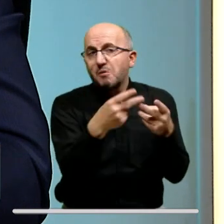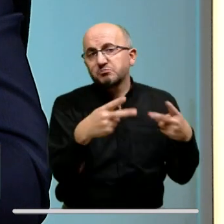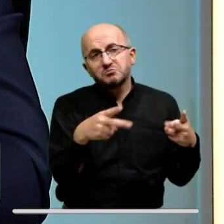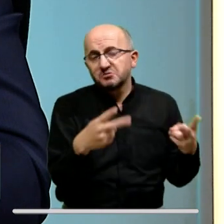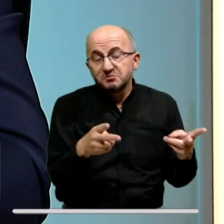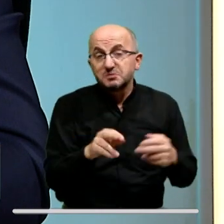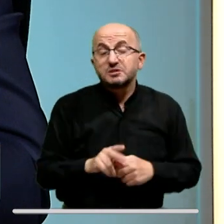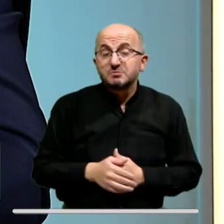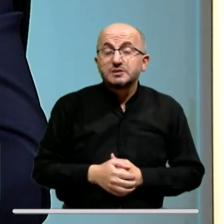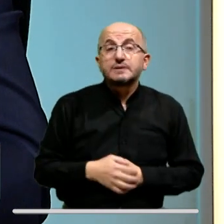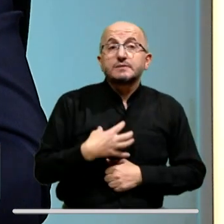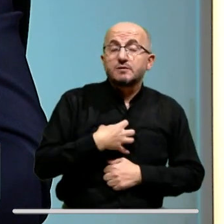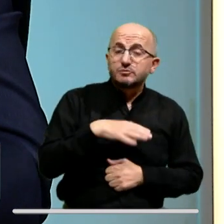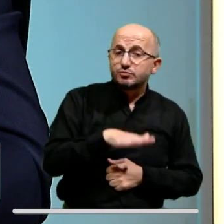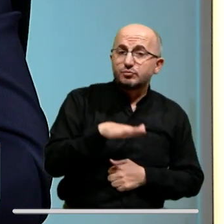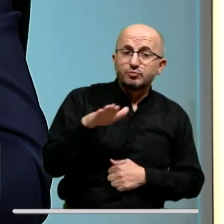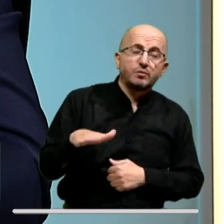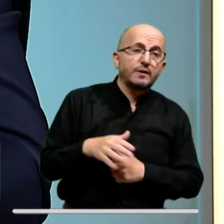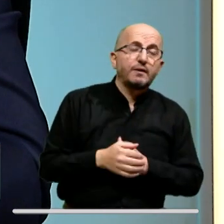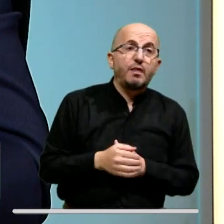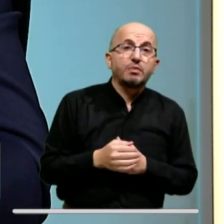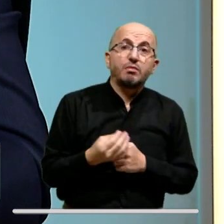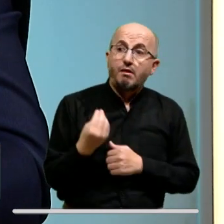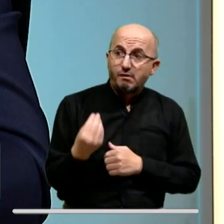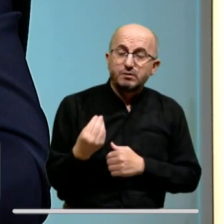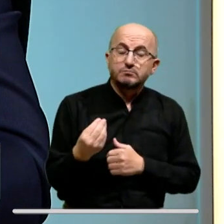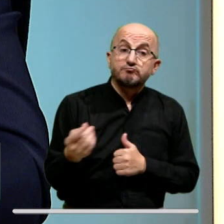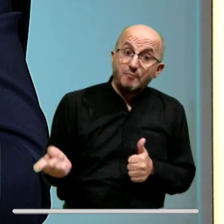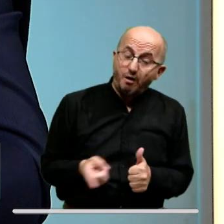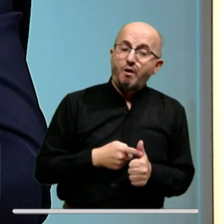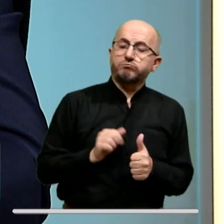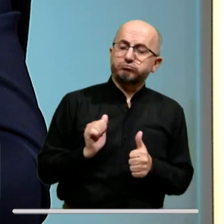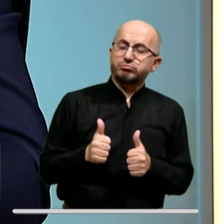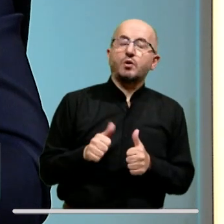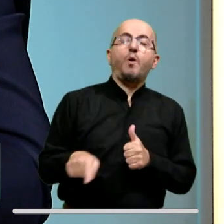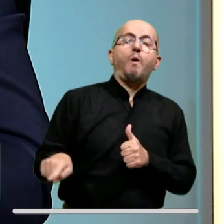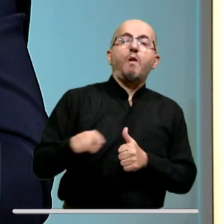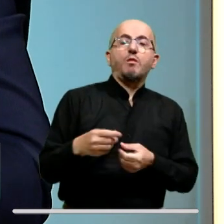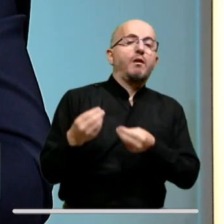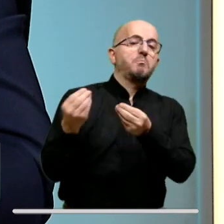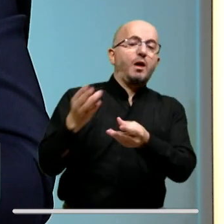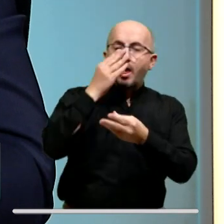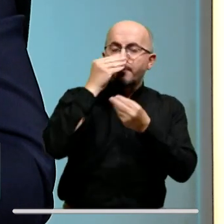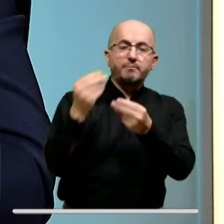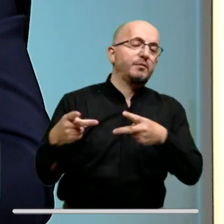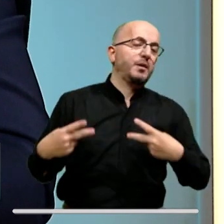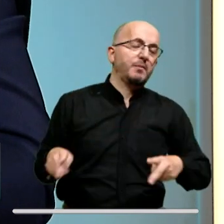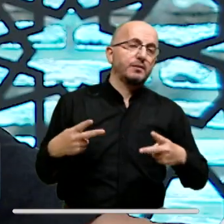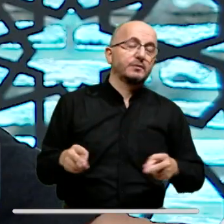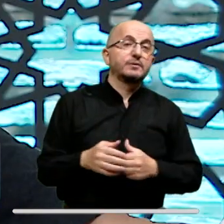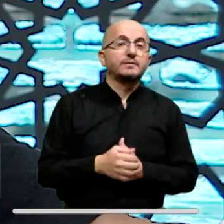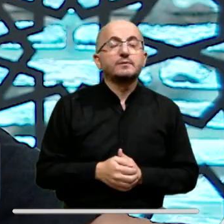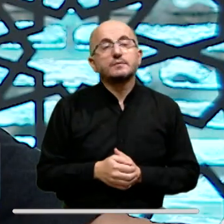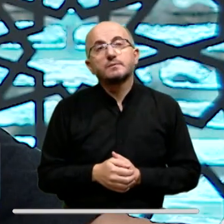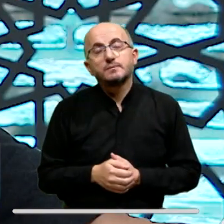yapabileceği gibi kendi çocukları daha iyidir, daha evladır. O çocuklara da bu bağışı yapabilir. Eyvallah. Peki şuraya